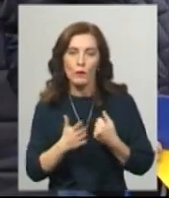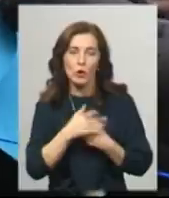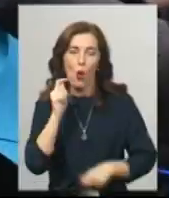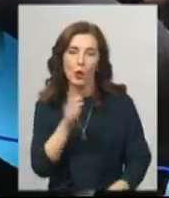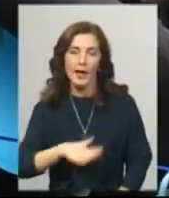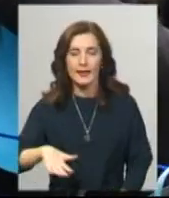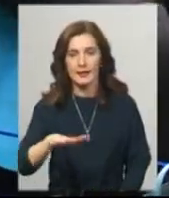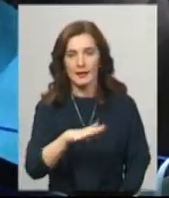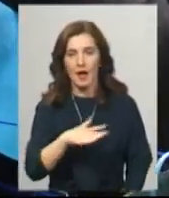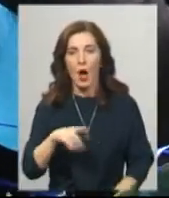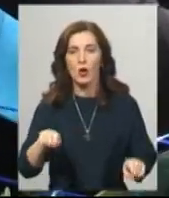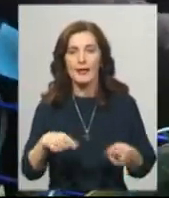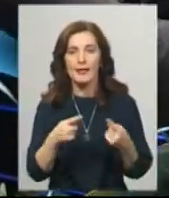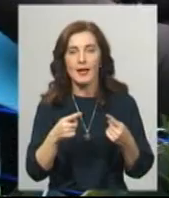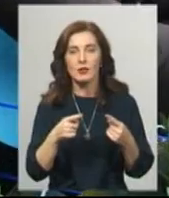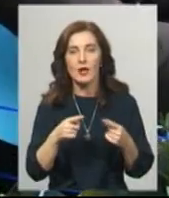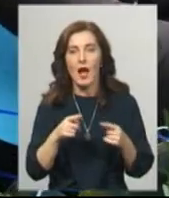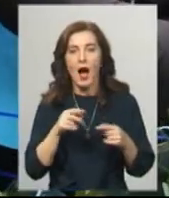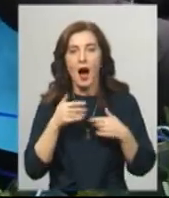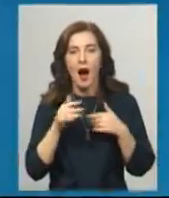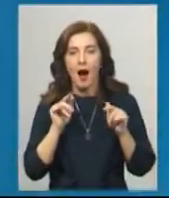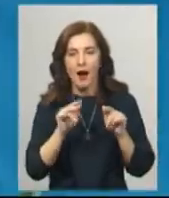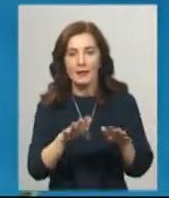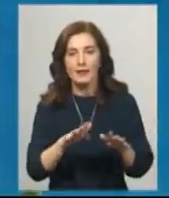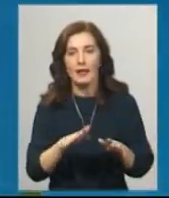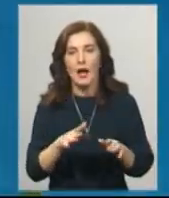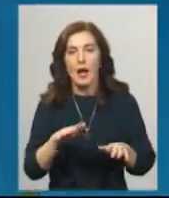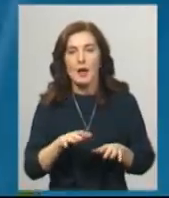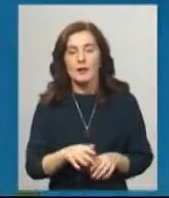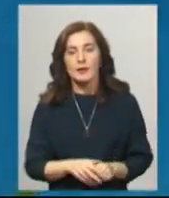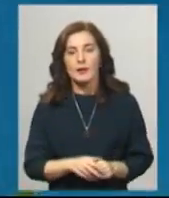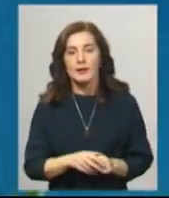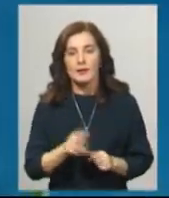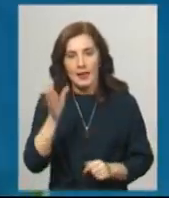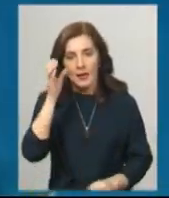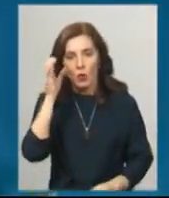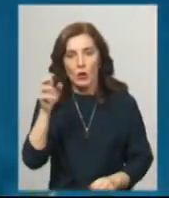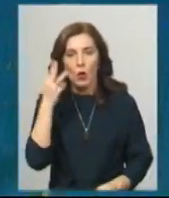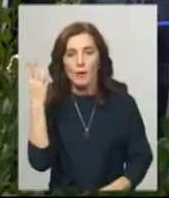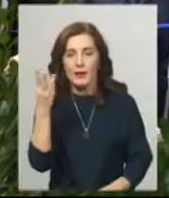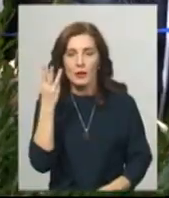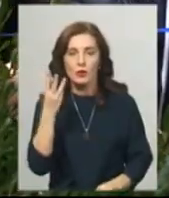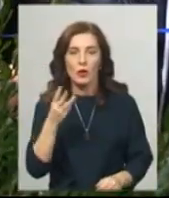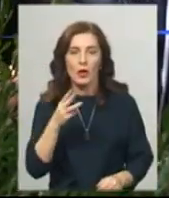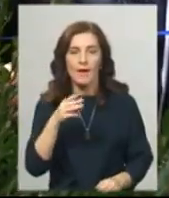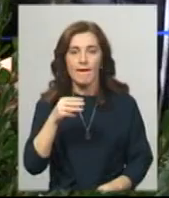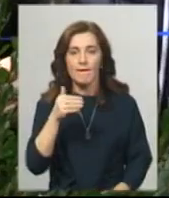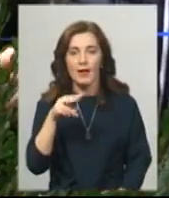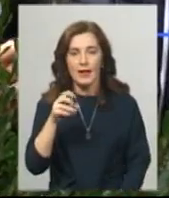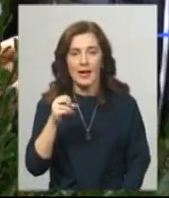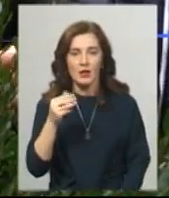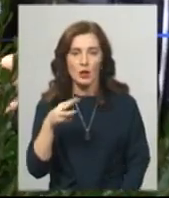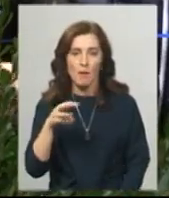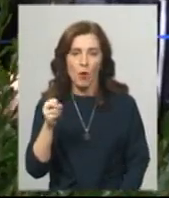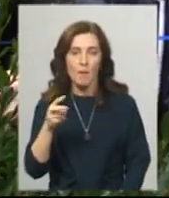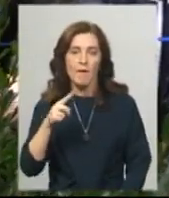України. Організатори акції «Вільні творять майбутнє» – працівники міського департаменту освіти та науки. У Хмельницькому флешмоб відбувся вперше, каже